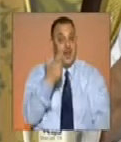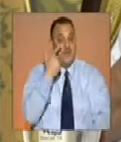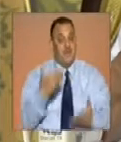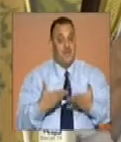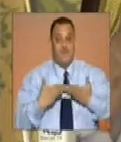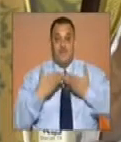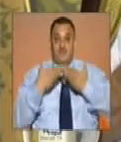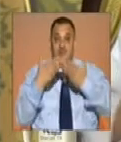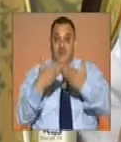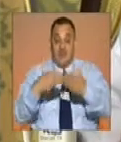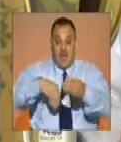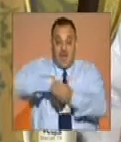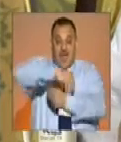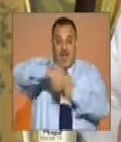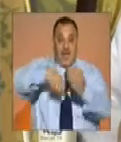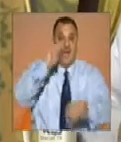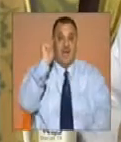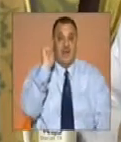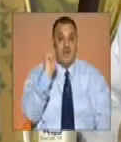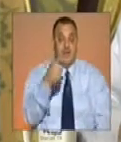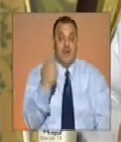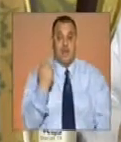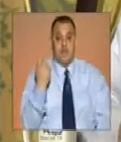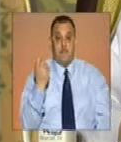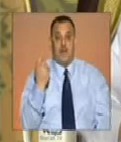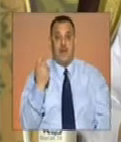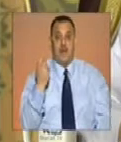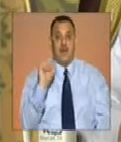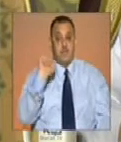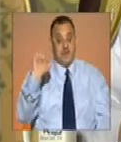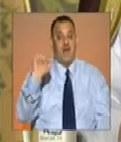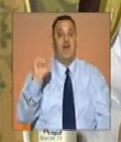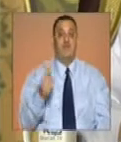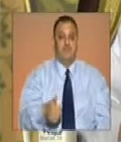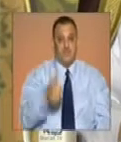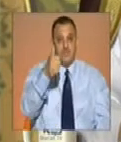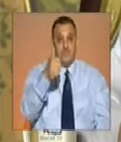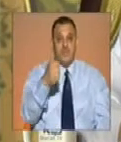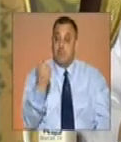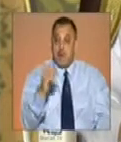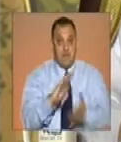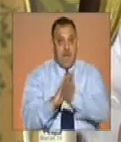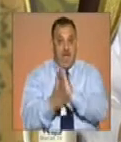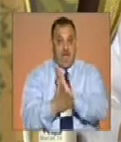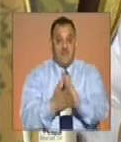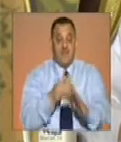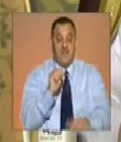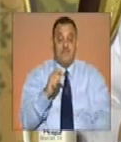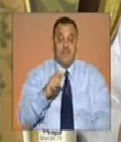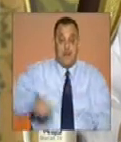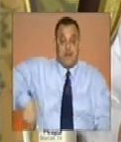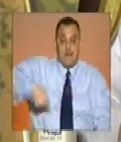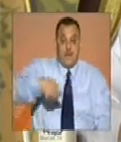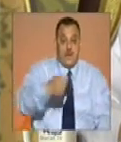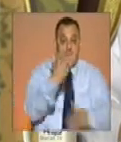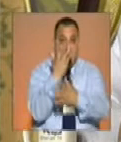الفاضلة أن تحج عنها، فإذا خلفت مال فحج عنها من مالها، إذا لم تخلف مال أو أحب